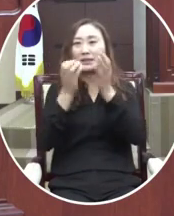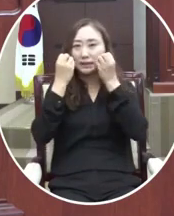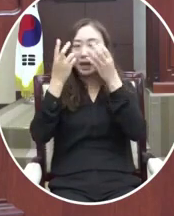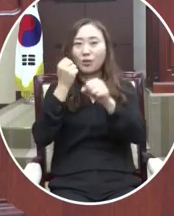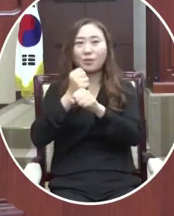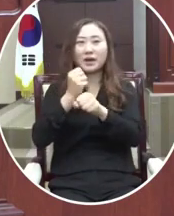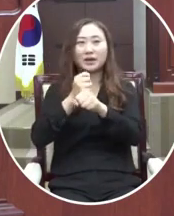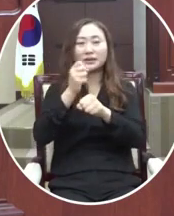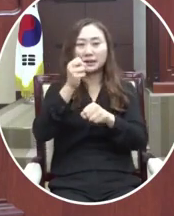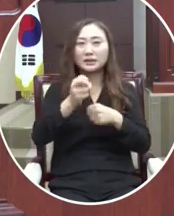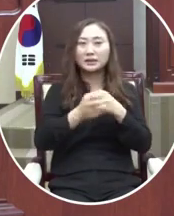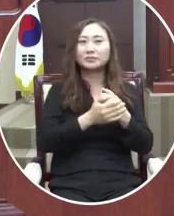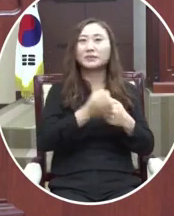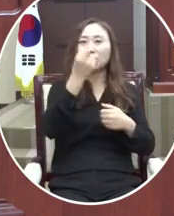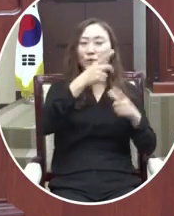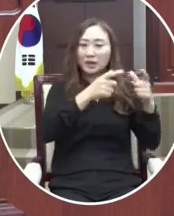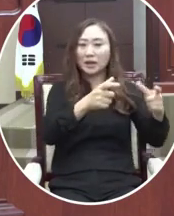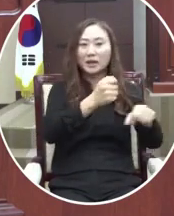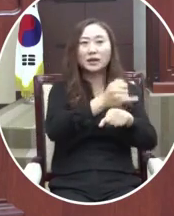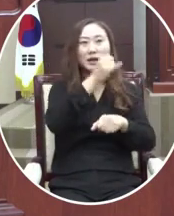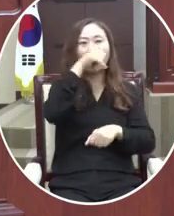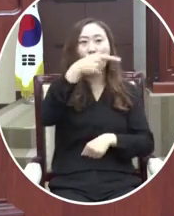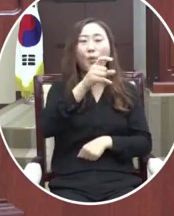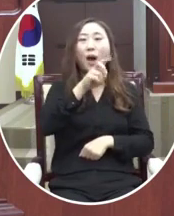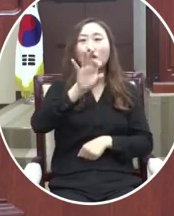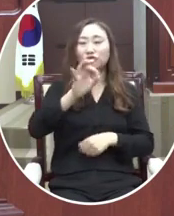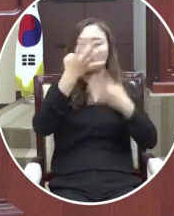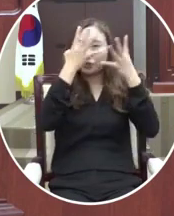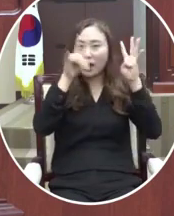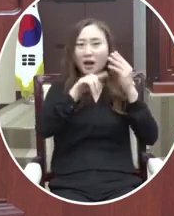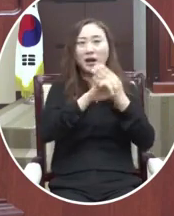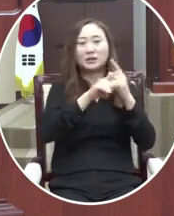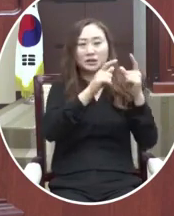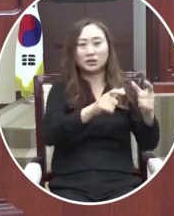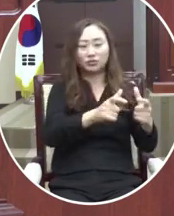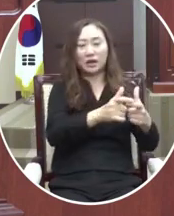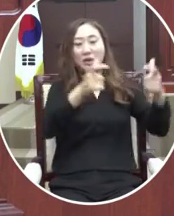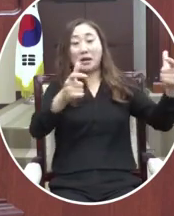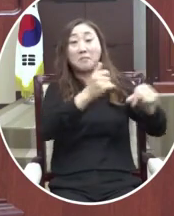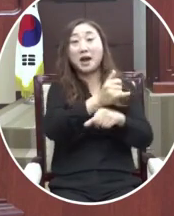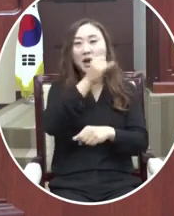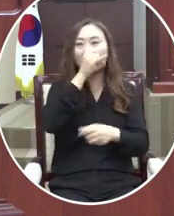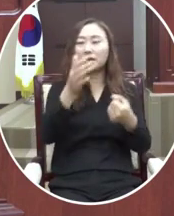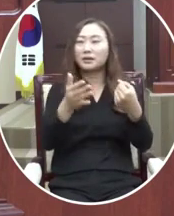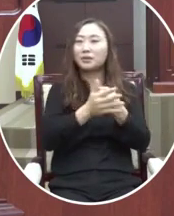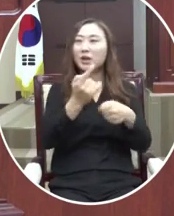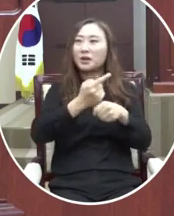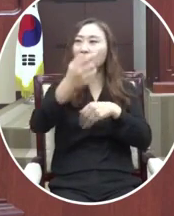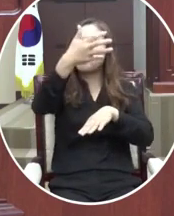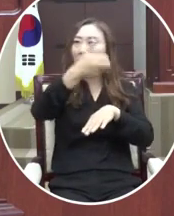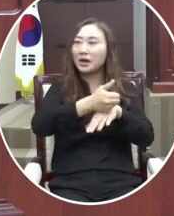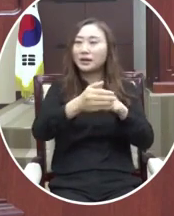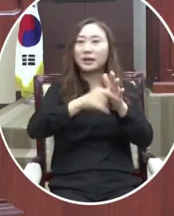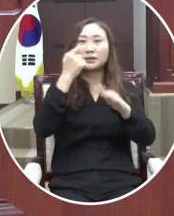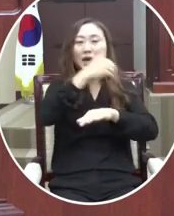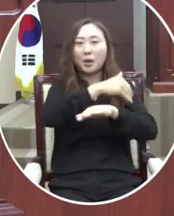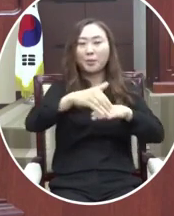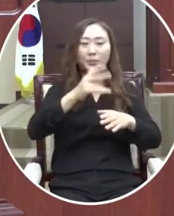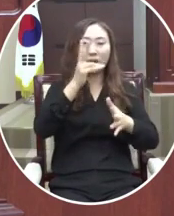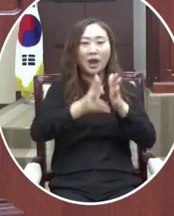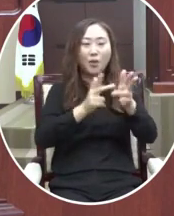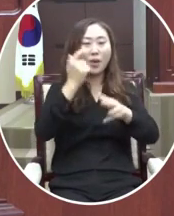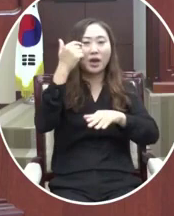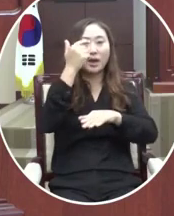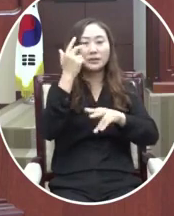재개발 사업도 활발히 진행 중입니다 광운대 역사 개발은 지구 단위 계획을 확정한만큼 내년 말에는 사업계획을